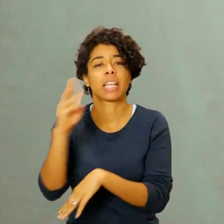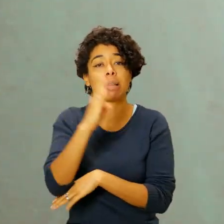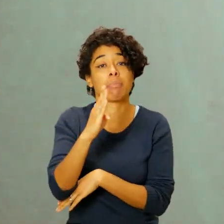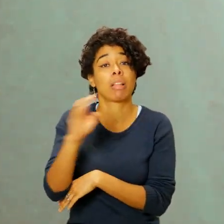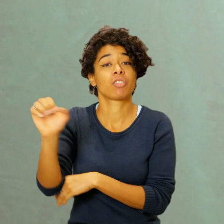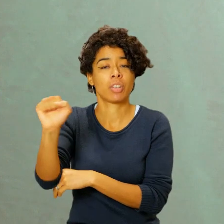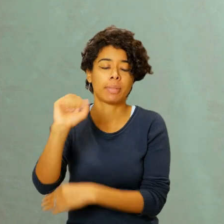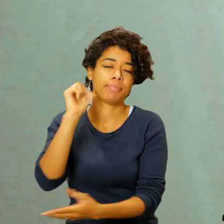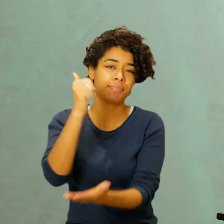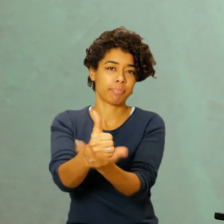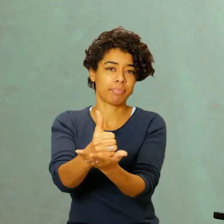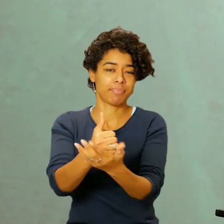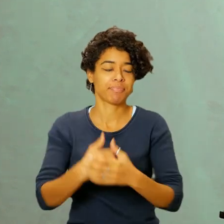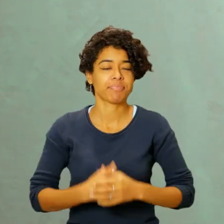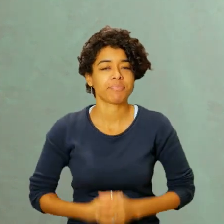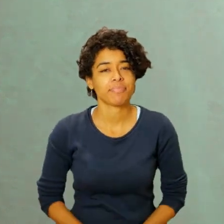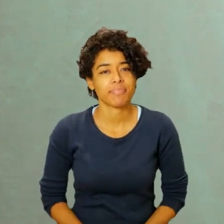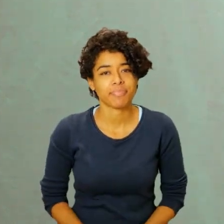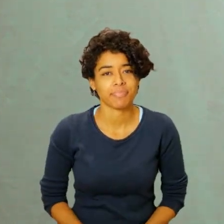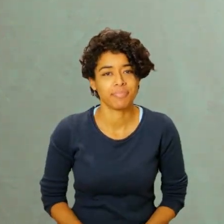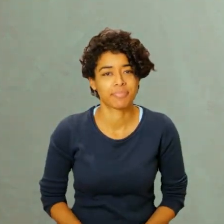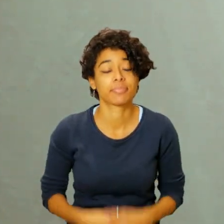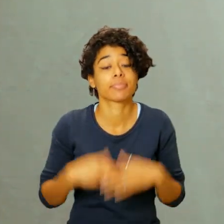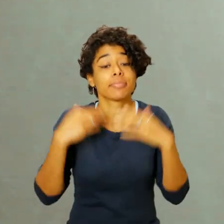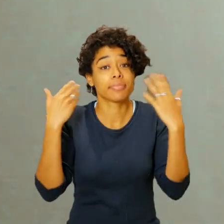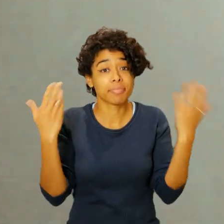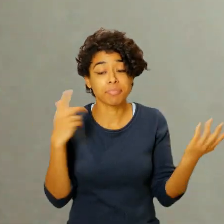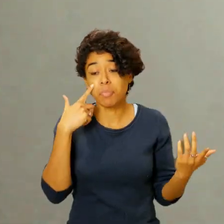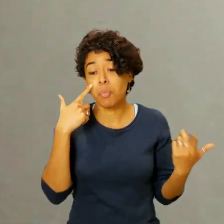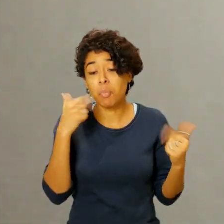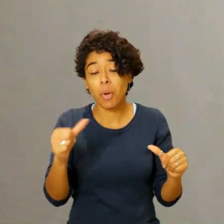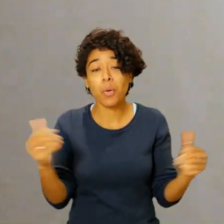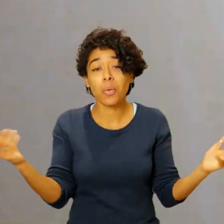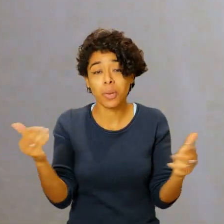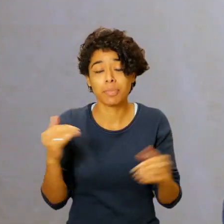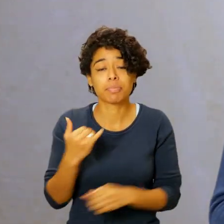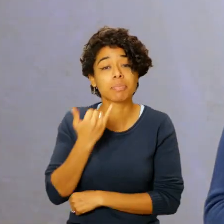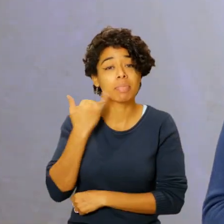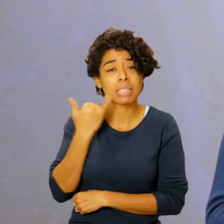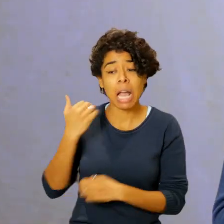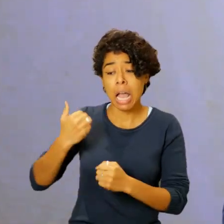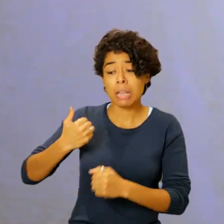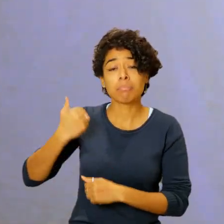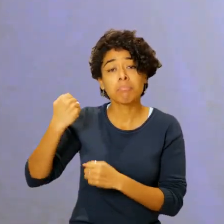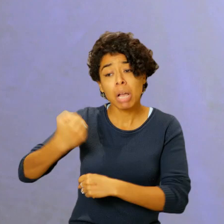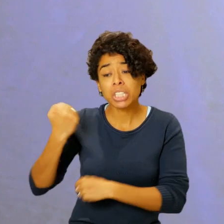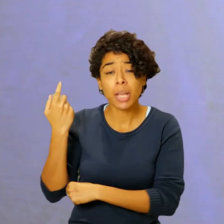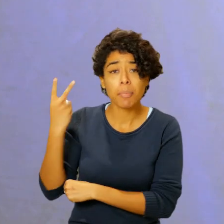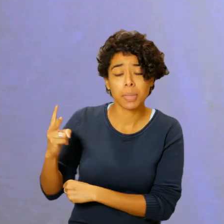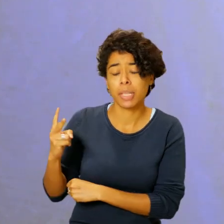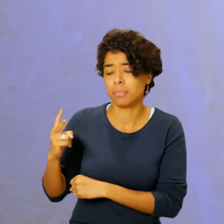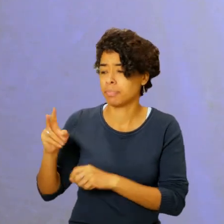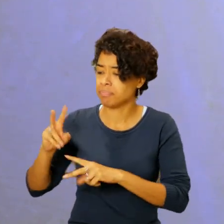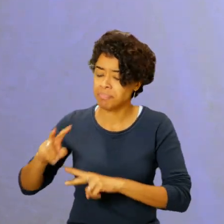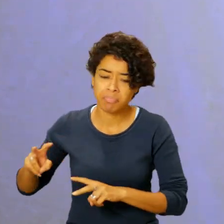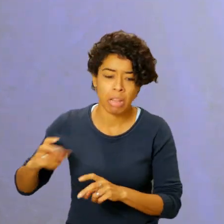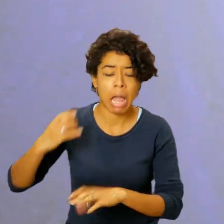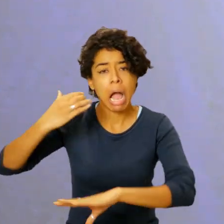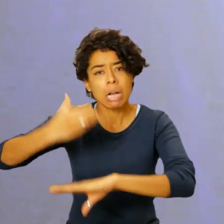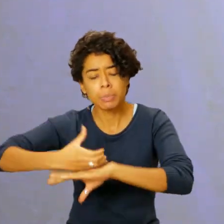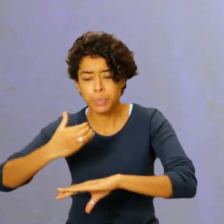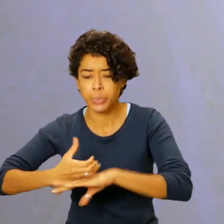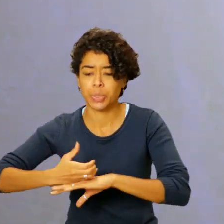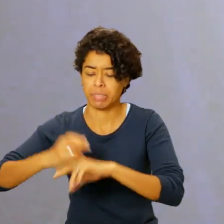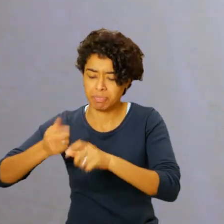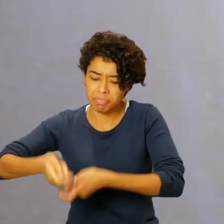Amen. Donc on voit que, Isaac avec ses bergers sont là et puis ils sont au niveau des puits